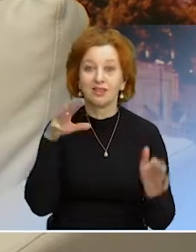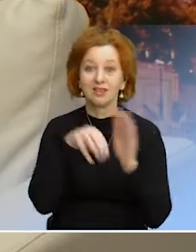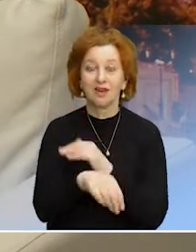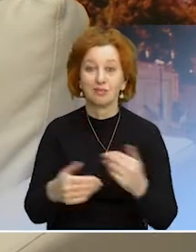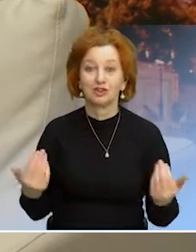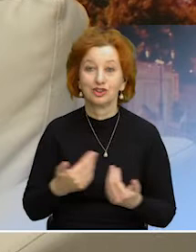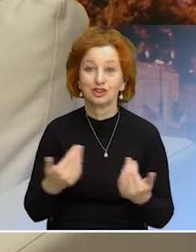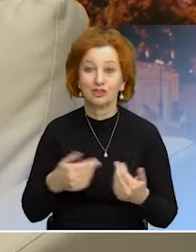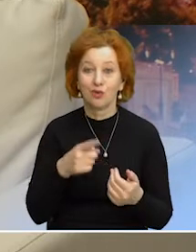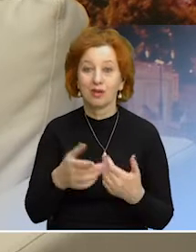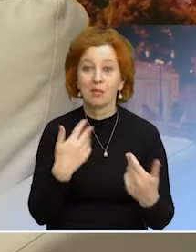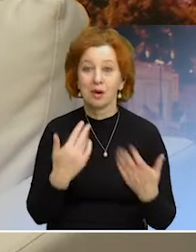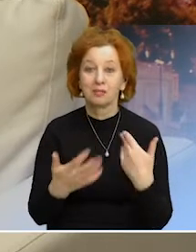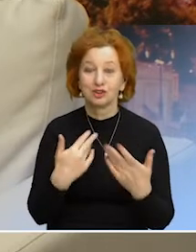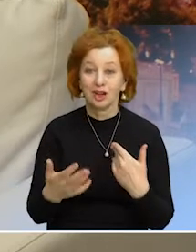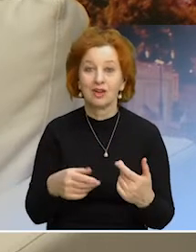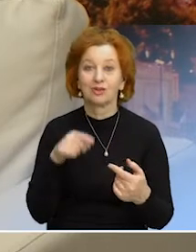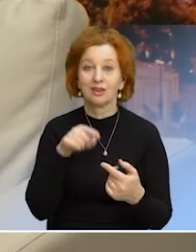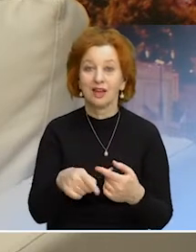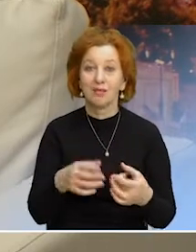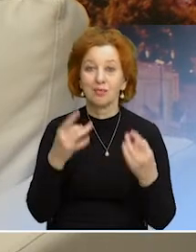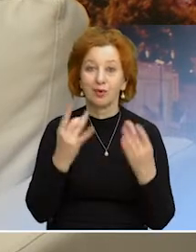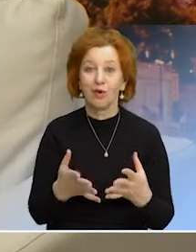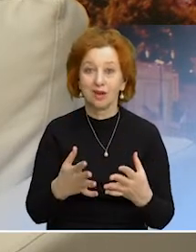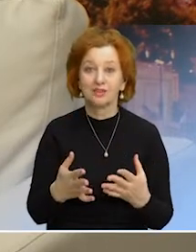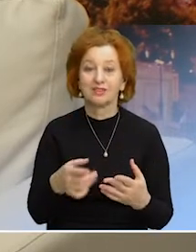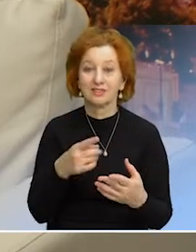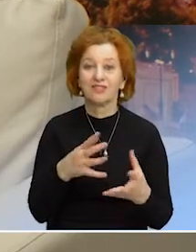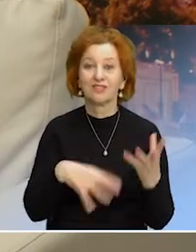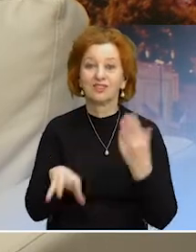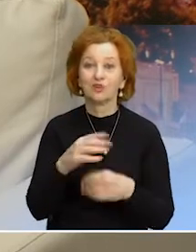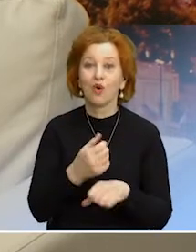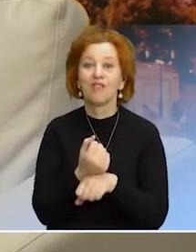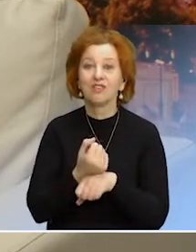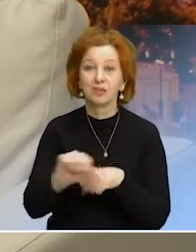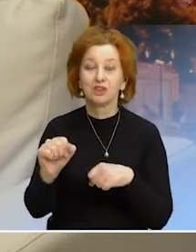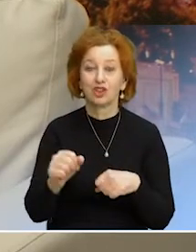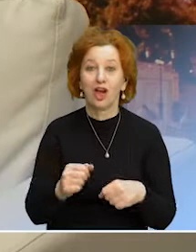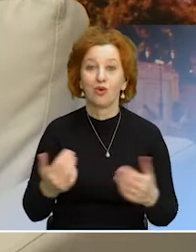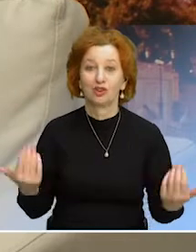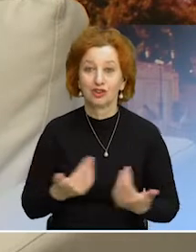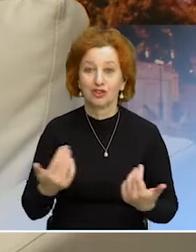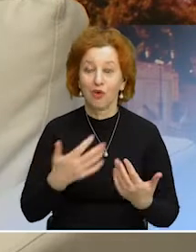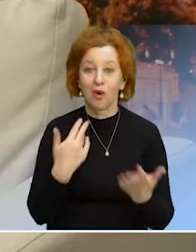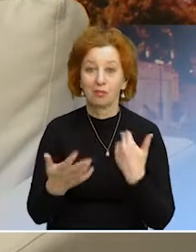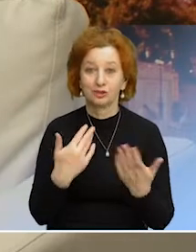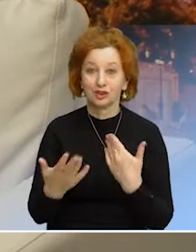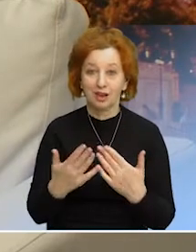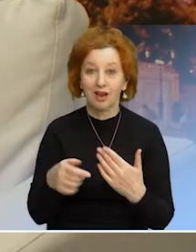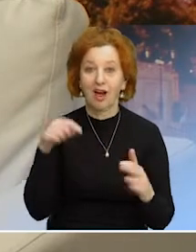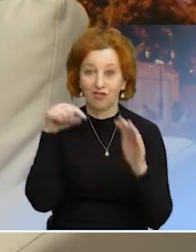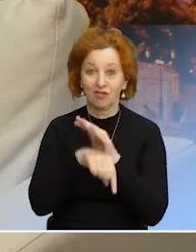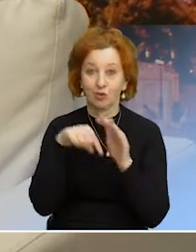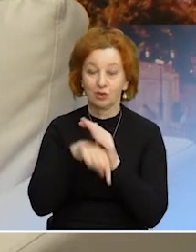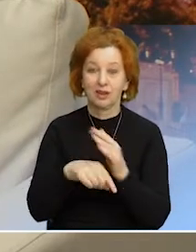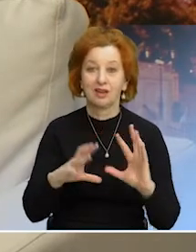уже. Они там общаются, они там просто вымещают живое общение и замещая вот этим вот виртуальным